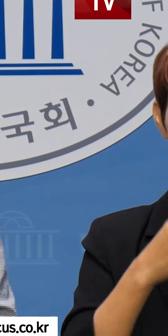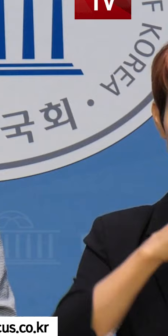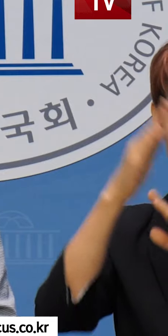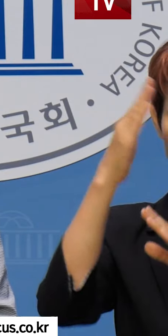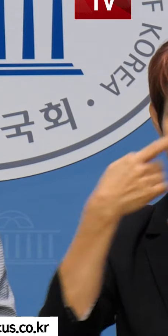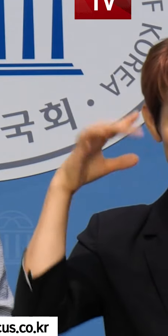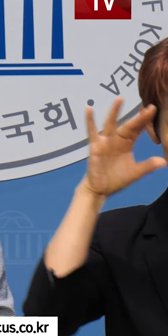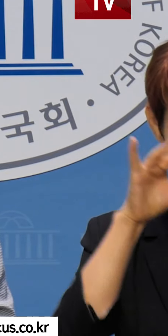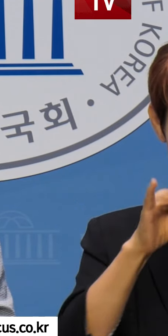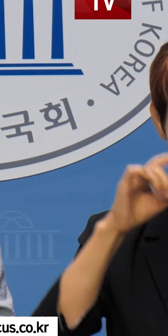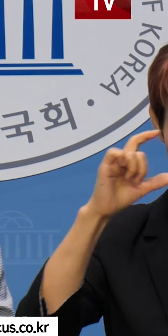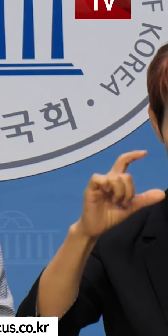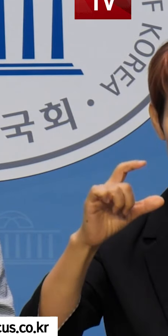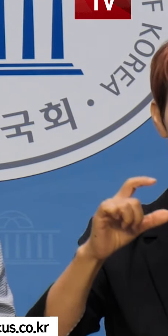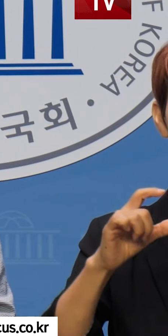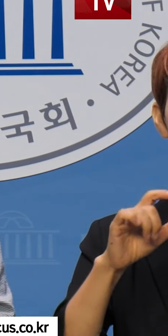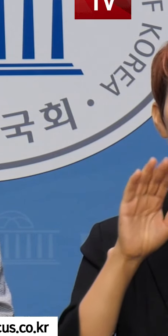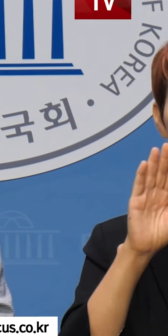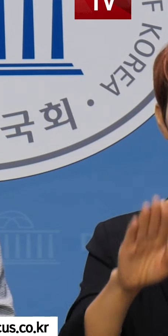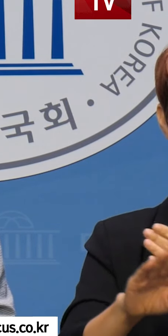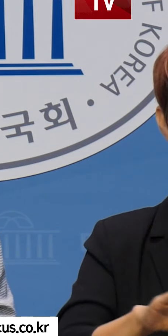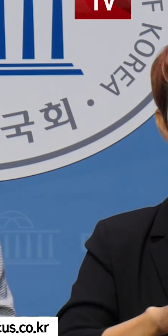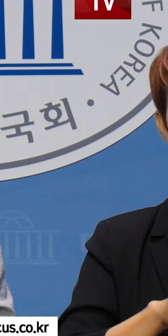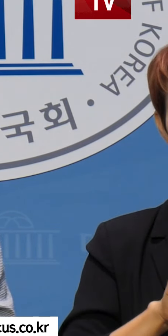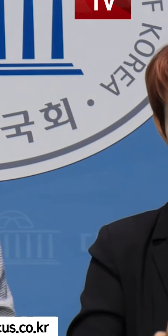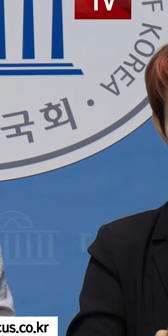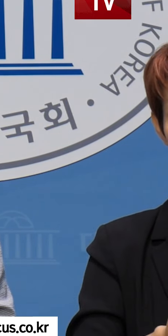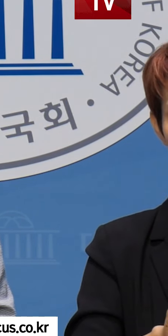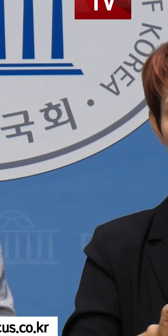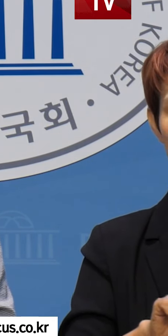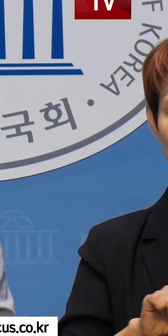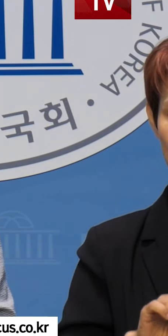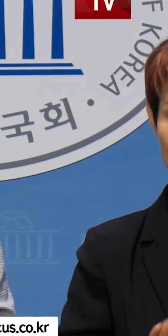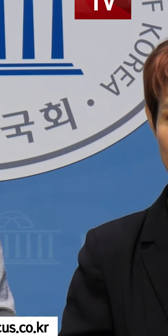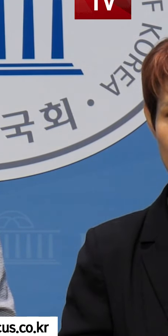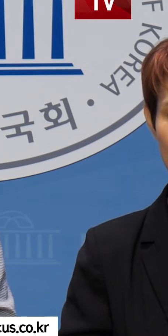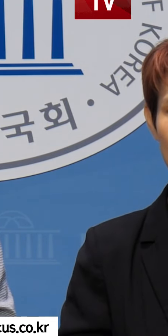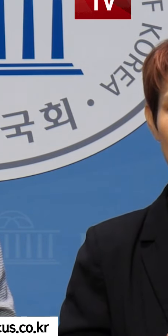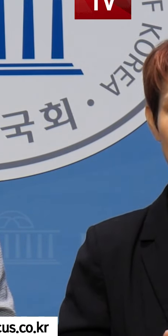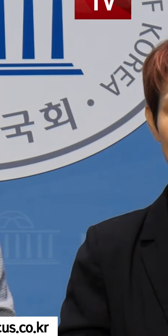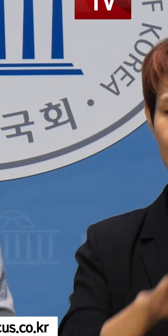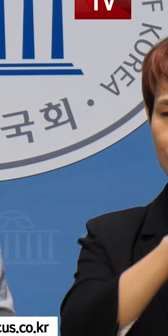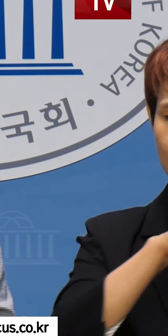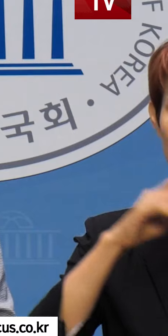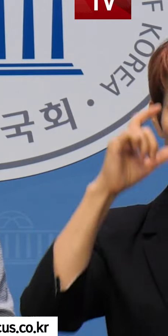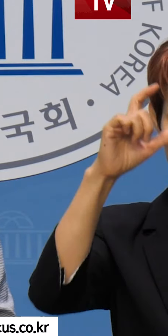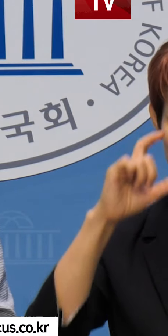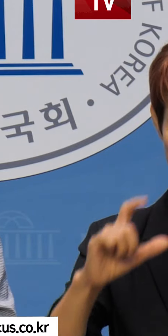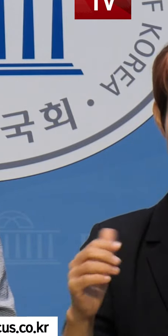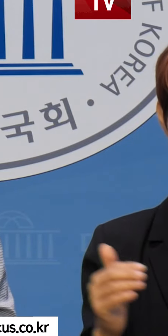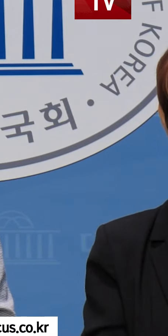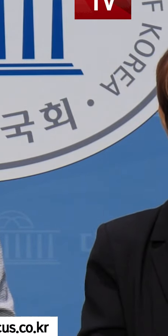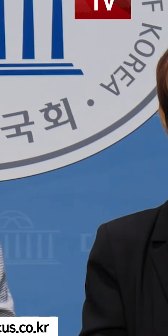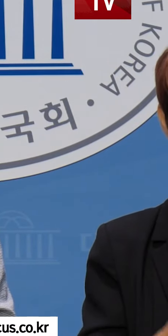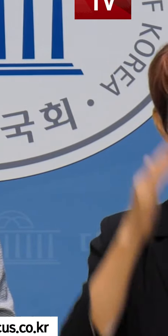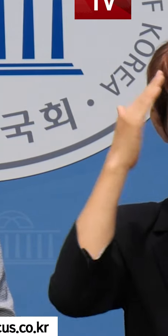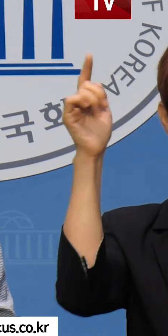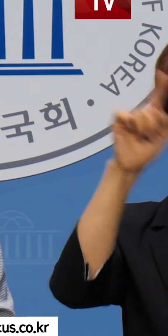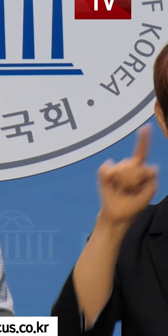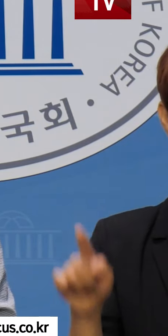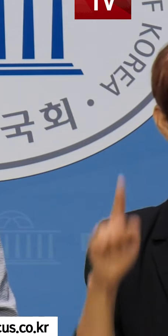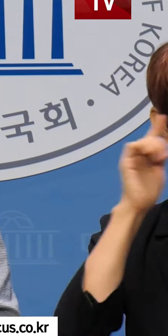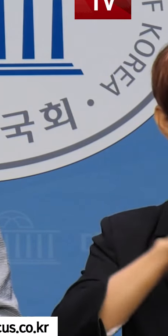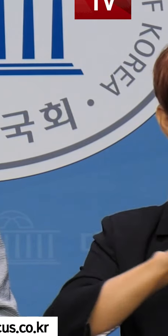이후 6.15 공동선언, 14 정상선언, 판문점 선언으로 이어지며 한반도